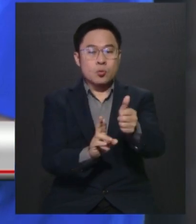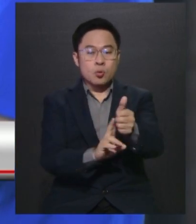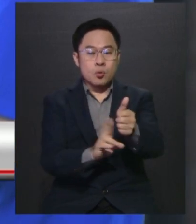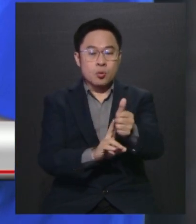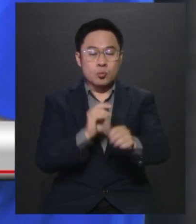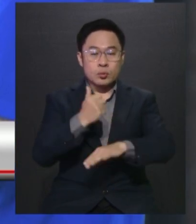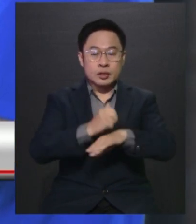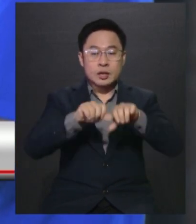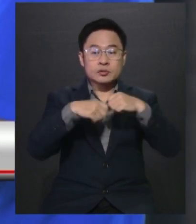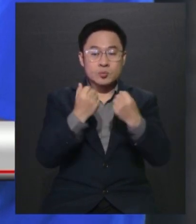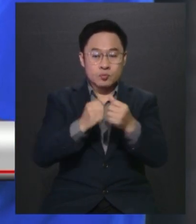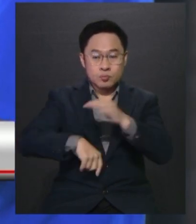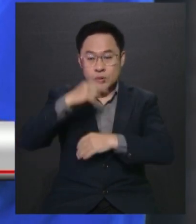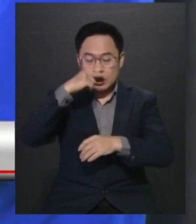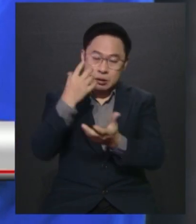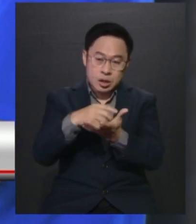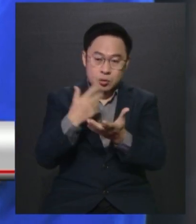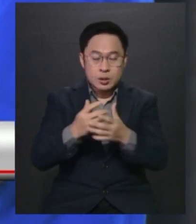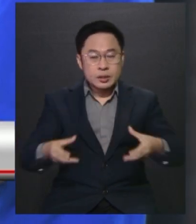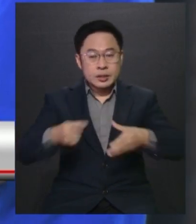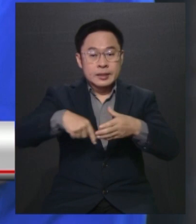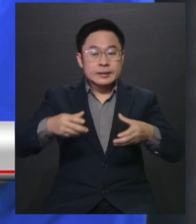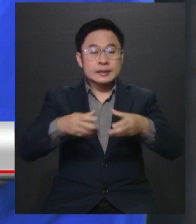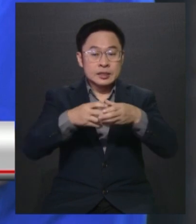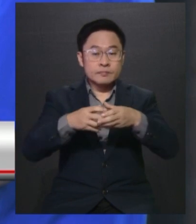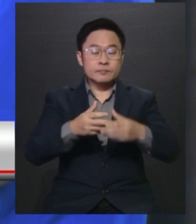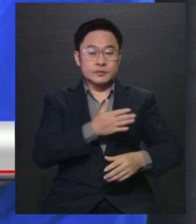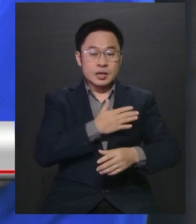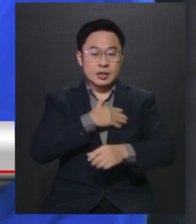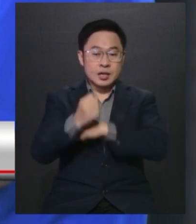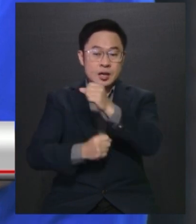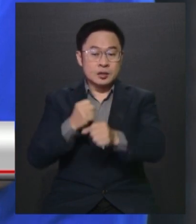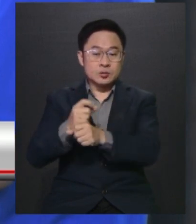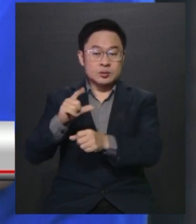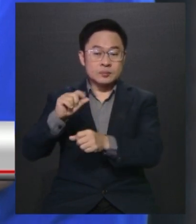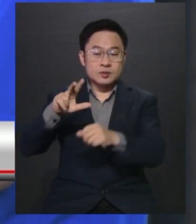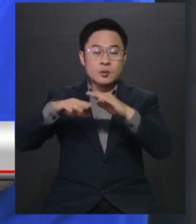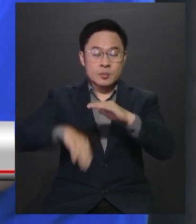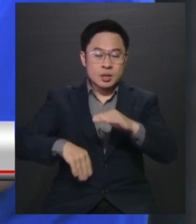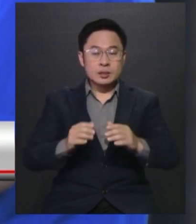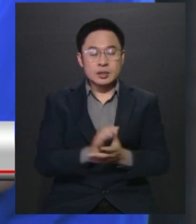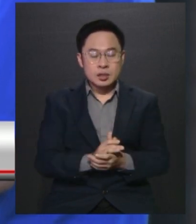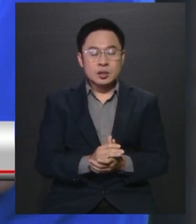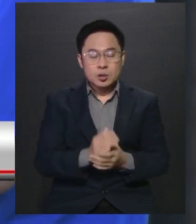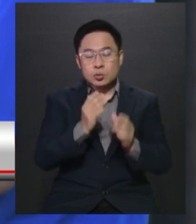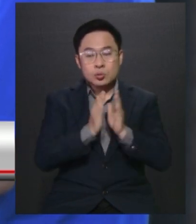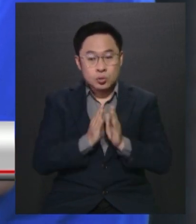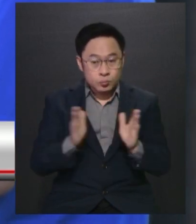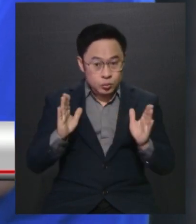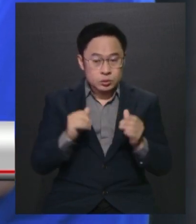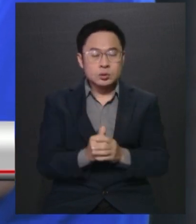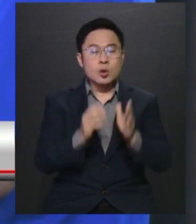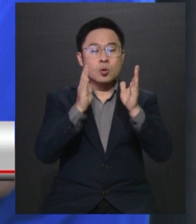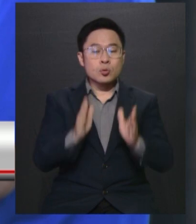มก็ได้มีการพูดถึงภาพรวมในการเก็บตัวครั้งนี้ค่ะว่าก่อนอื่นเลยเนี่ยต้องขอขอบคุณนักกีฬาแล้วก็รวมถึงสโมสรต้นสังกัดของน้องๆทุกค